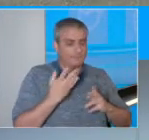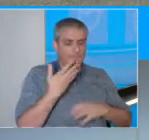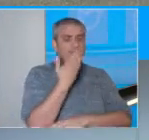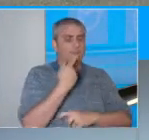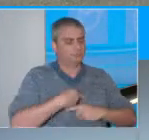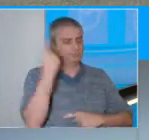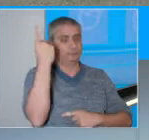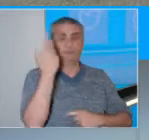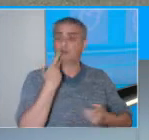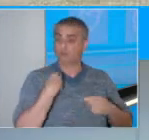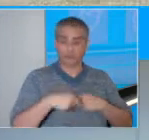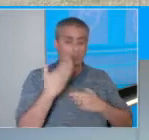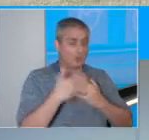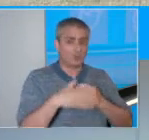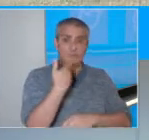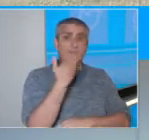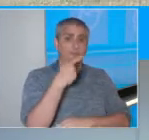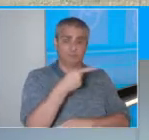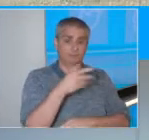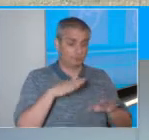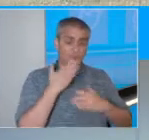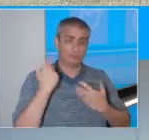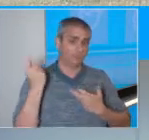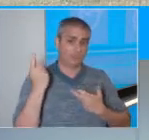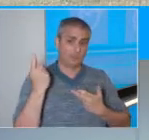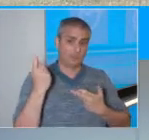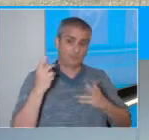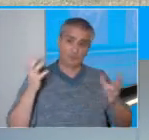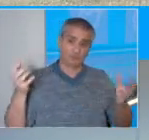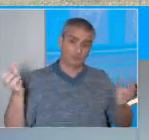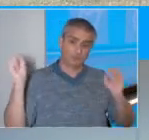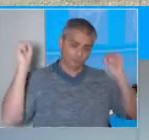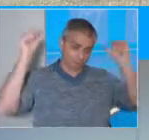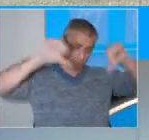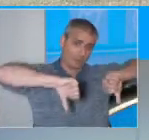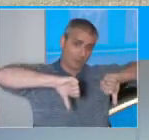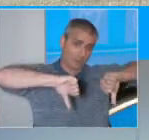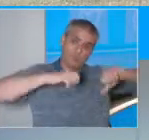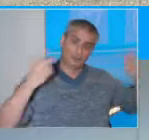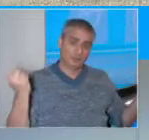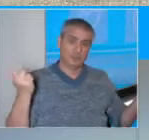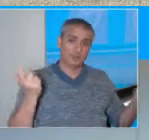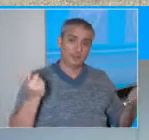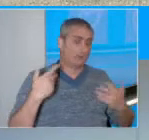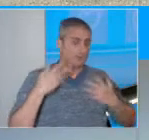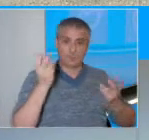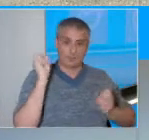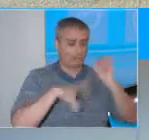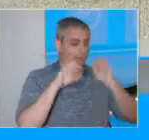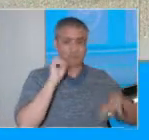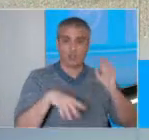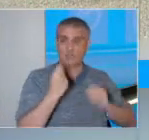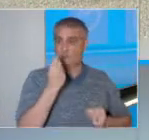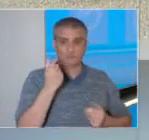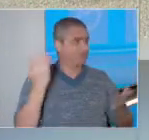מדינת ישראל. במשך השנה האחרונה מדינת ישראל, ממשלת ישראל שפחה, ממש, בנט מכנה את זה ברמה של